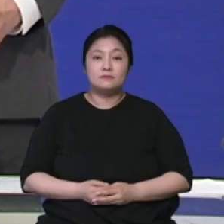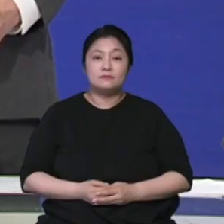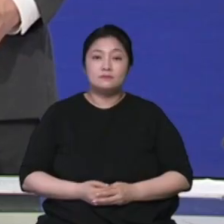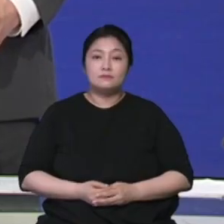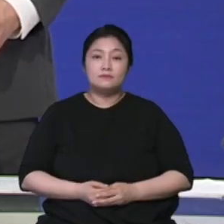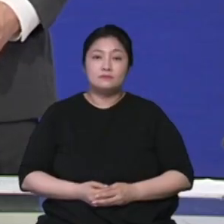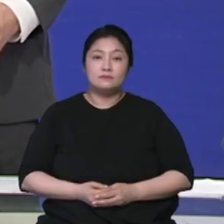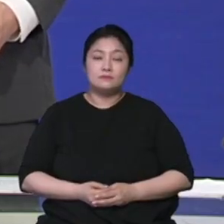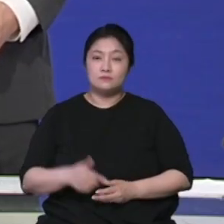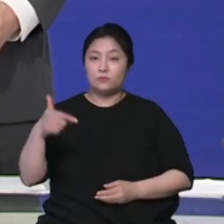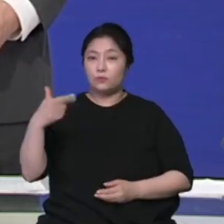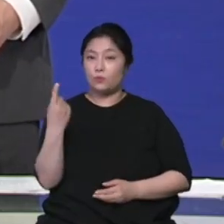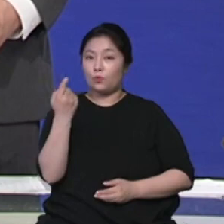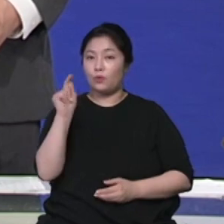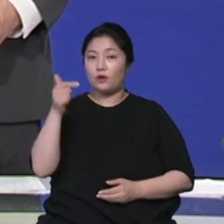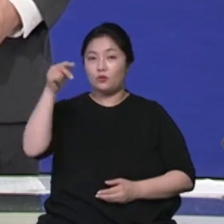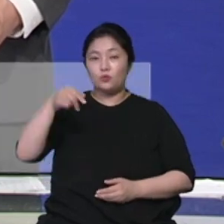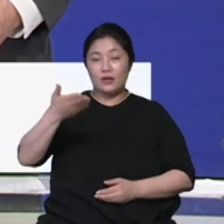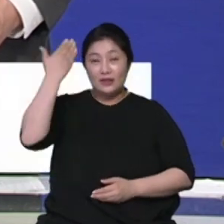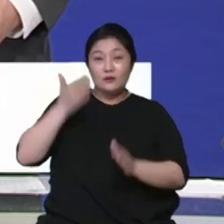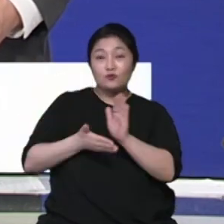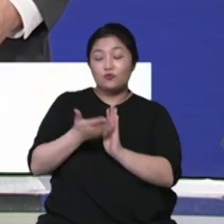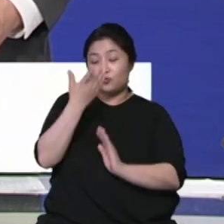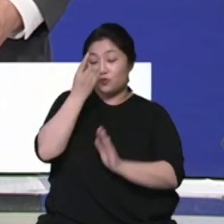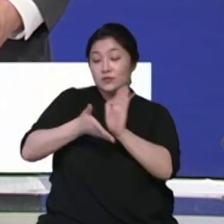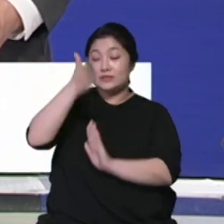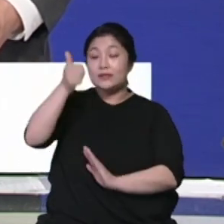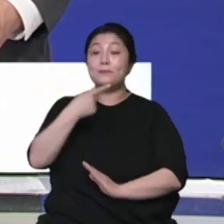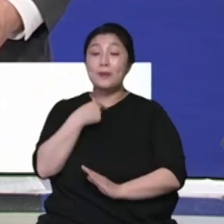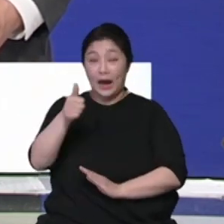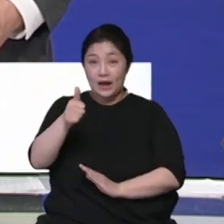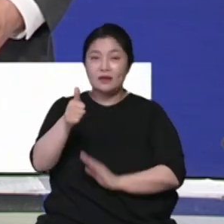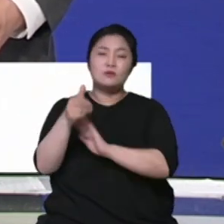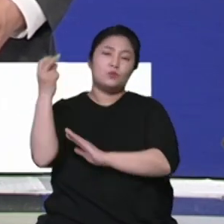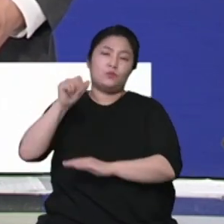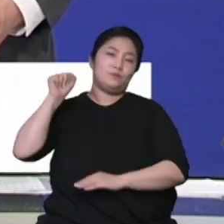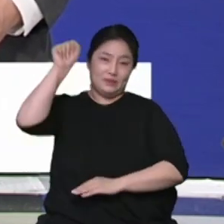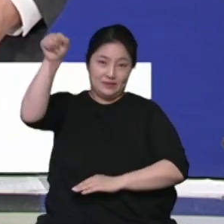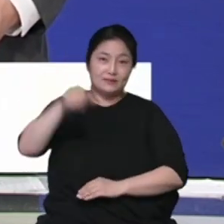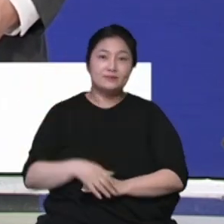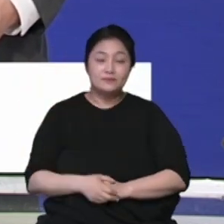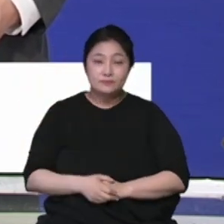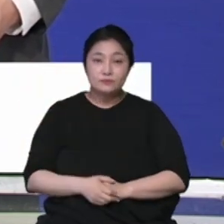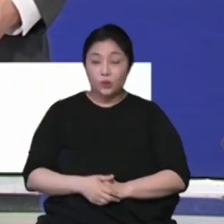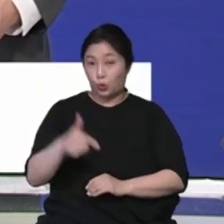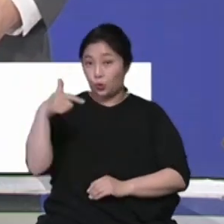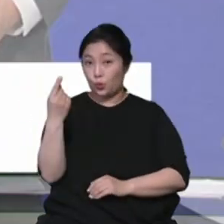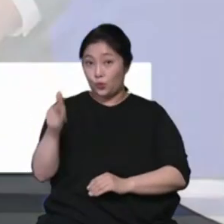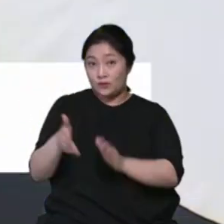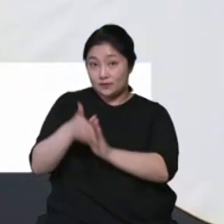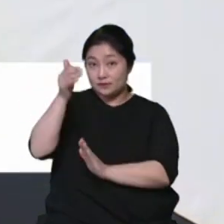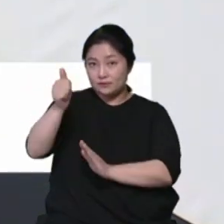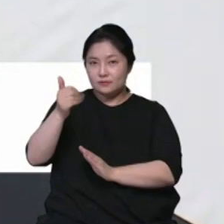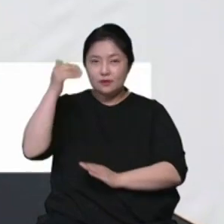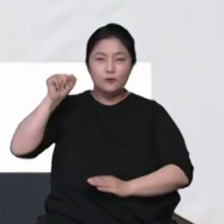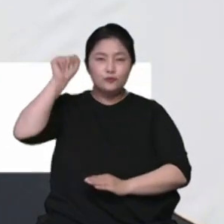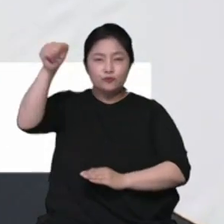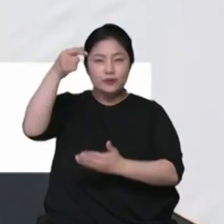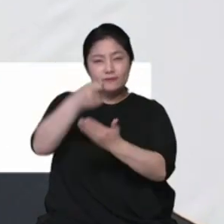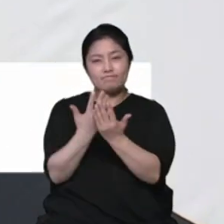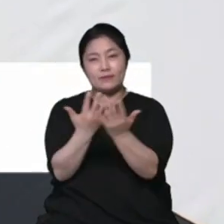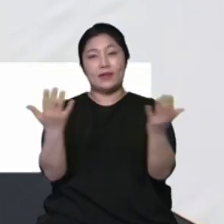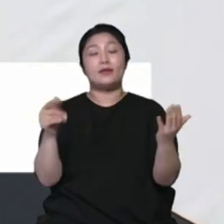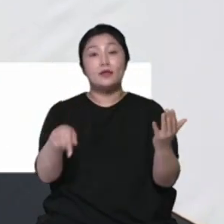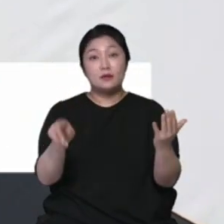제안했습니다. 노관규 전 순천시장이 순천시장 출마를 선언했습니다. 노관규 전 시장은 오늘 출마